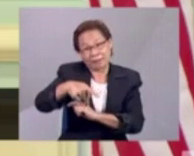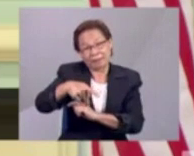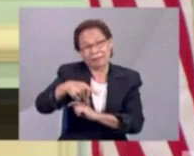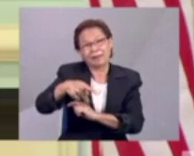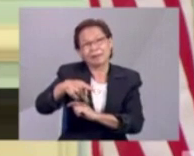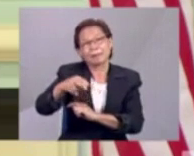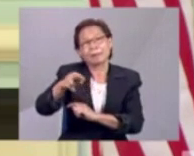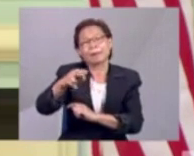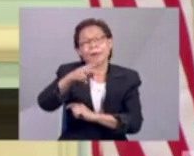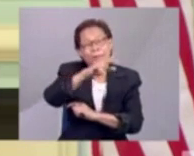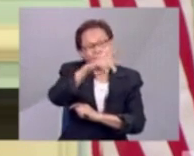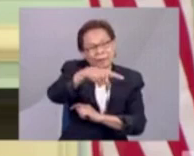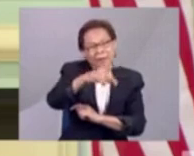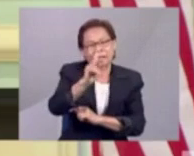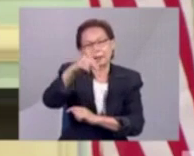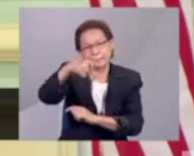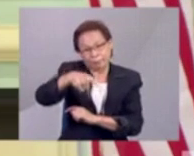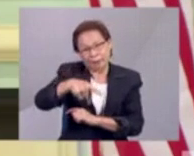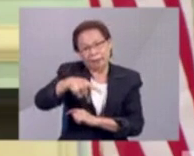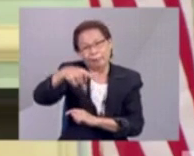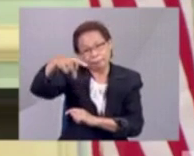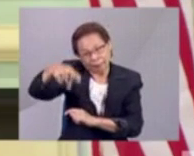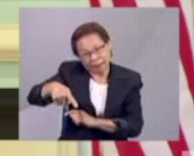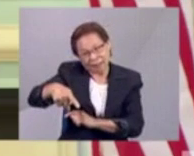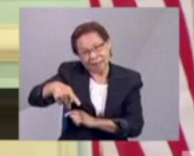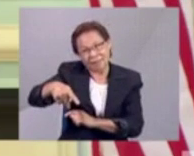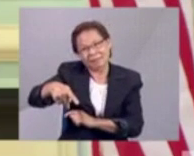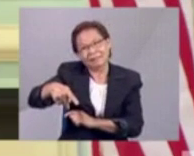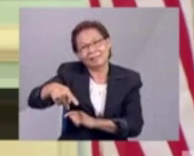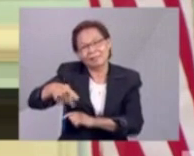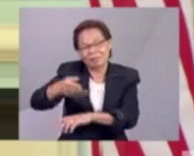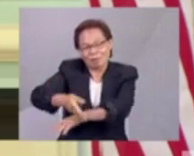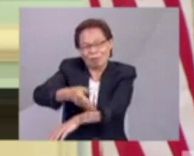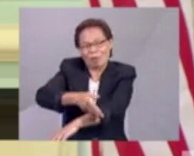Pemulihan PKPP.